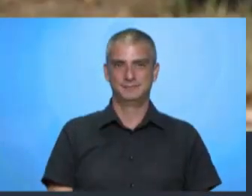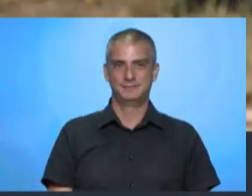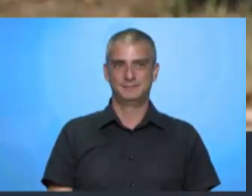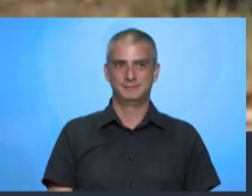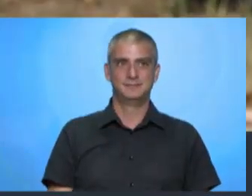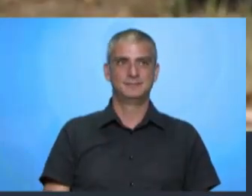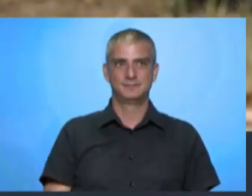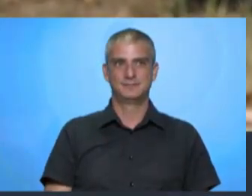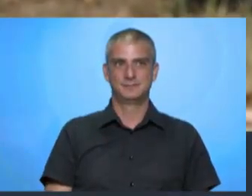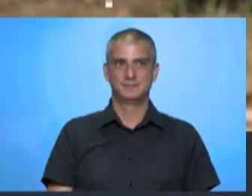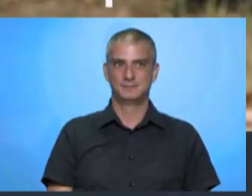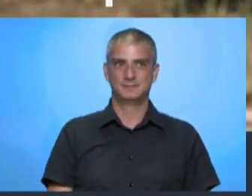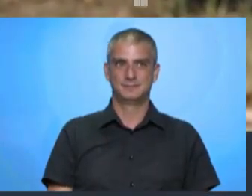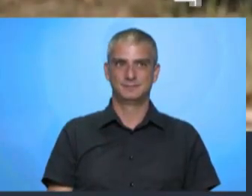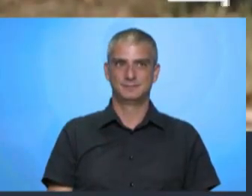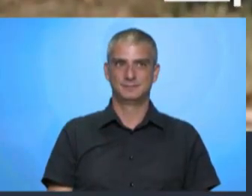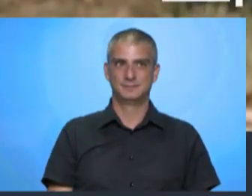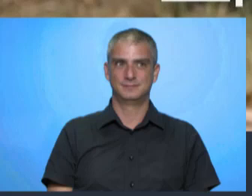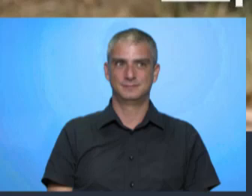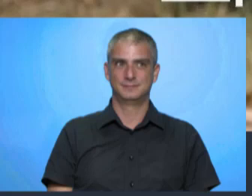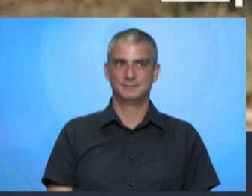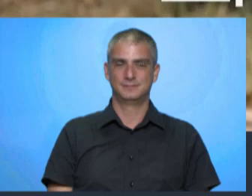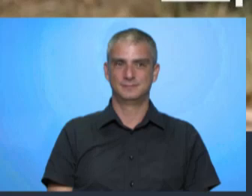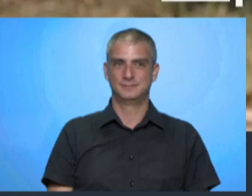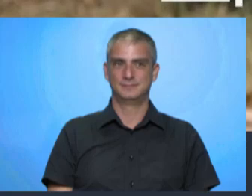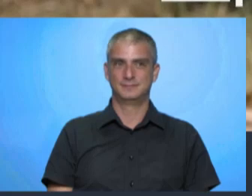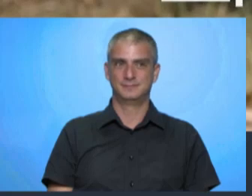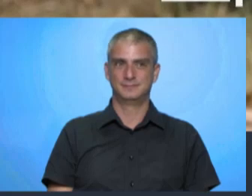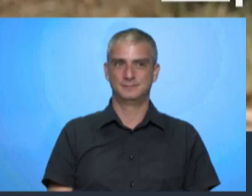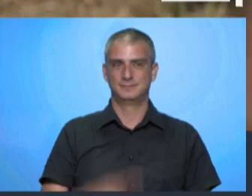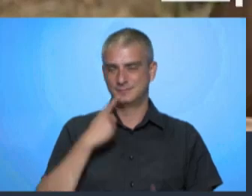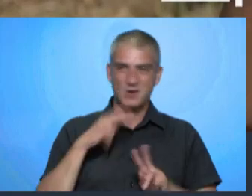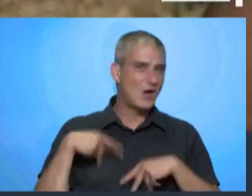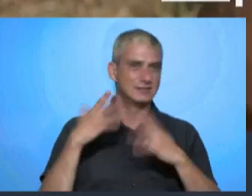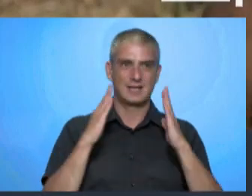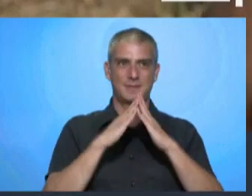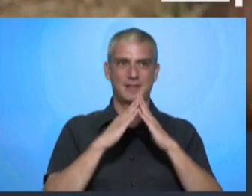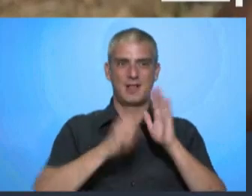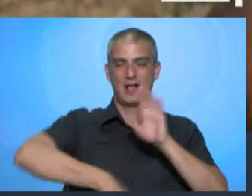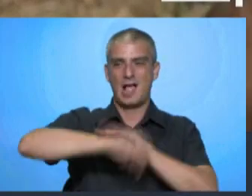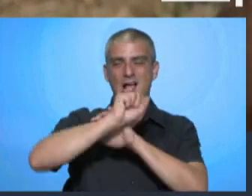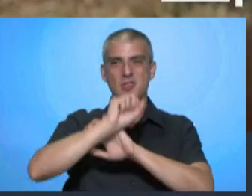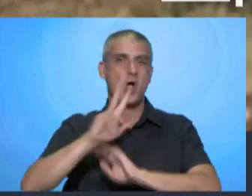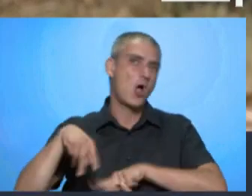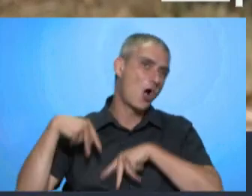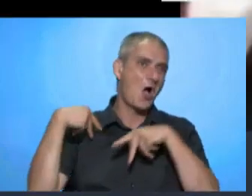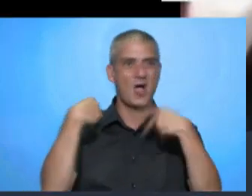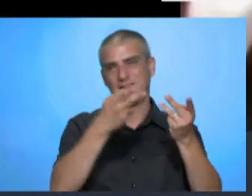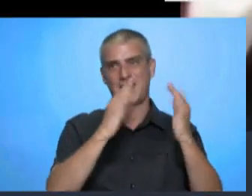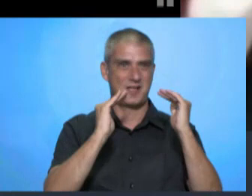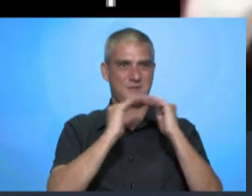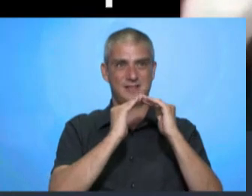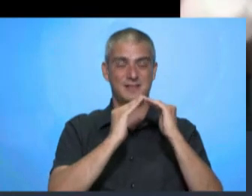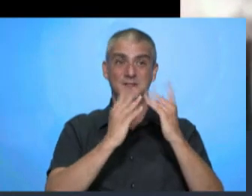It's coming home, it's coming home, it's coming, football's coming home.